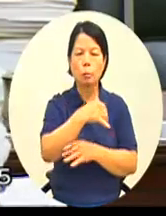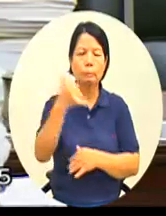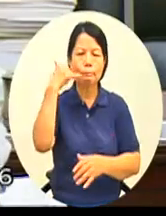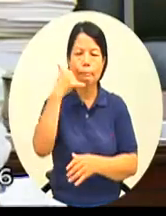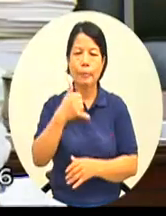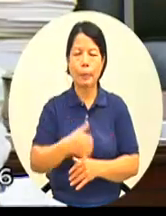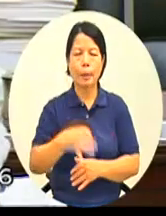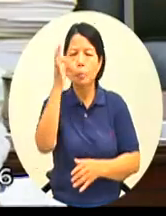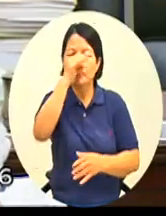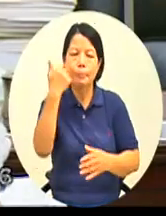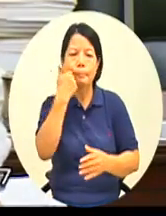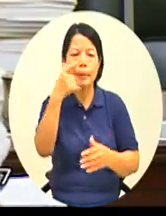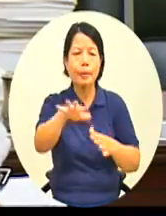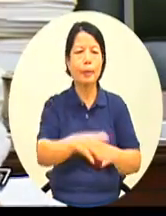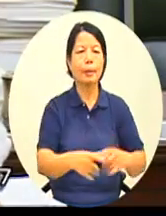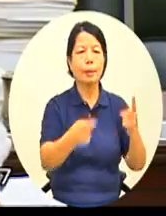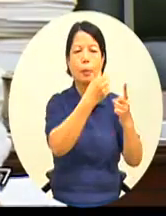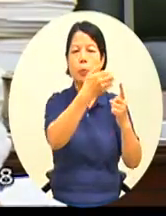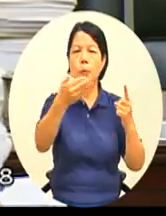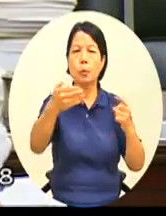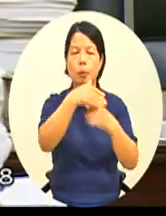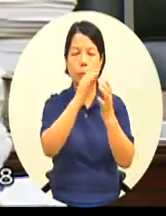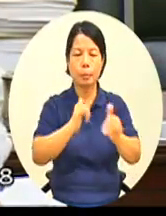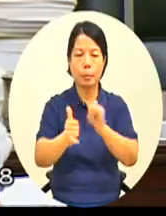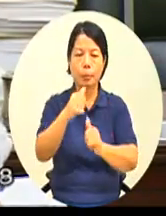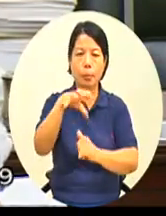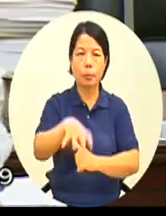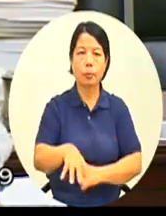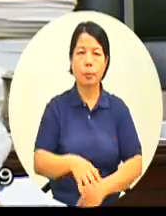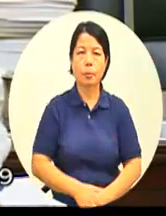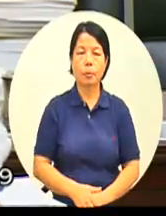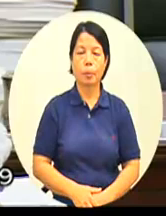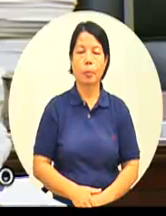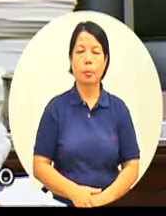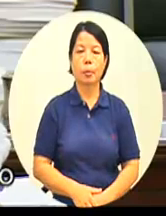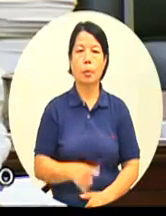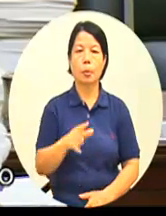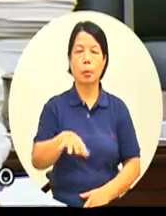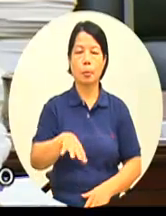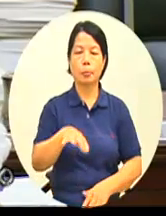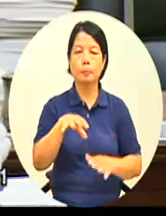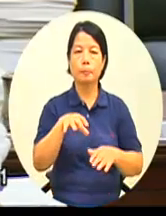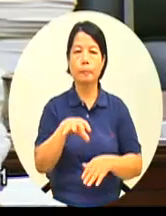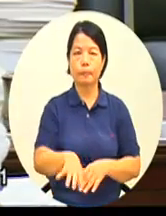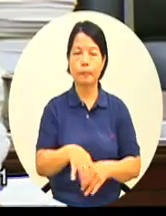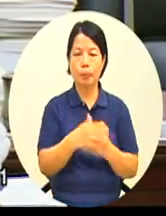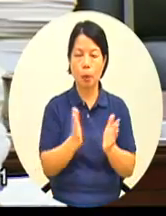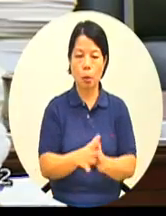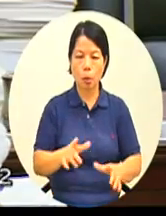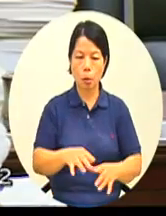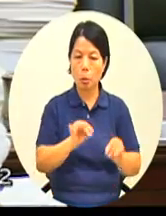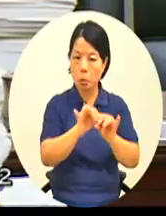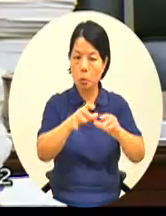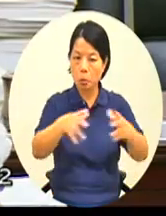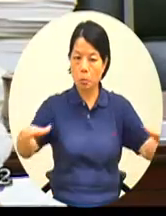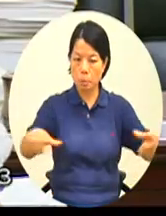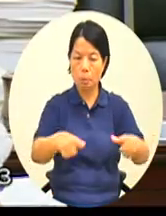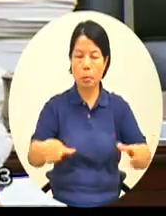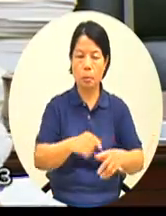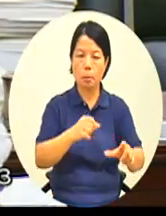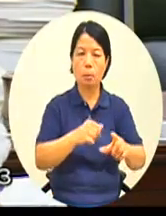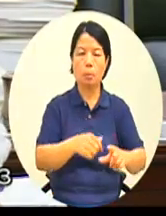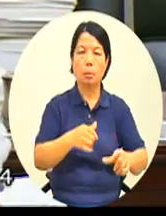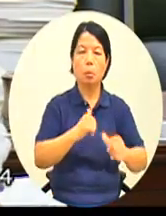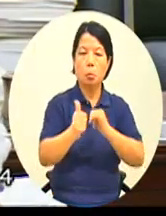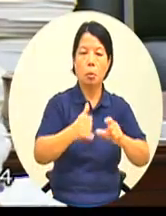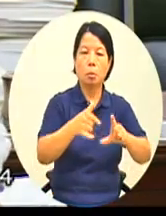打1999比较快。其实社会局的那个当地，我不晓得你们多少多大的面积、多大的社区配属一